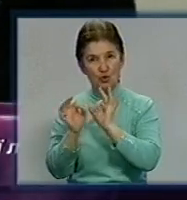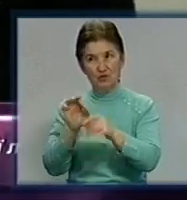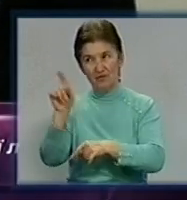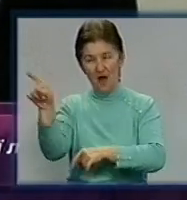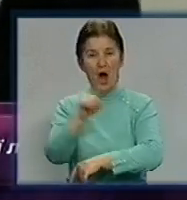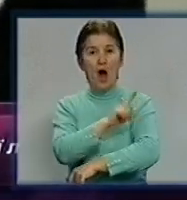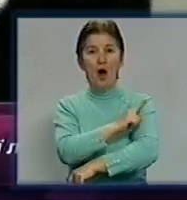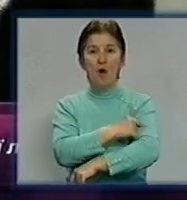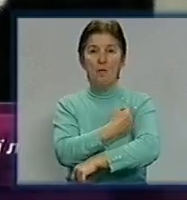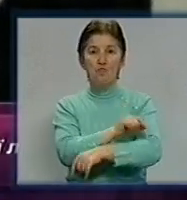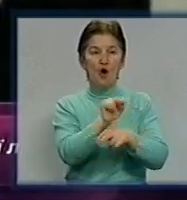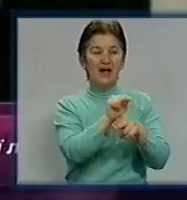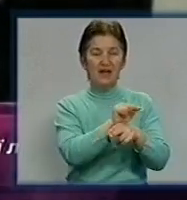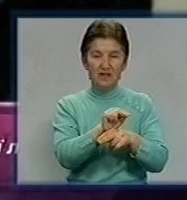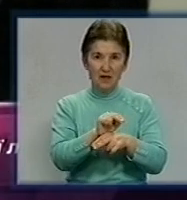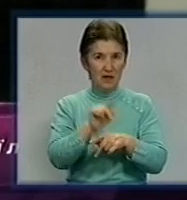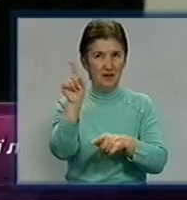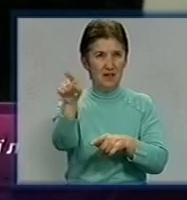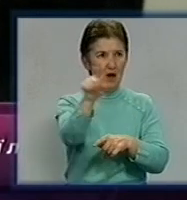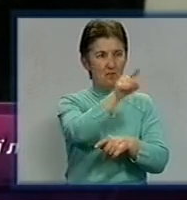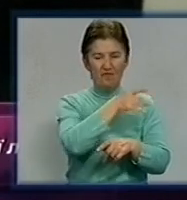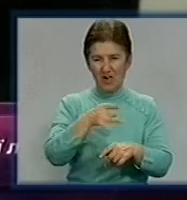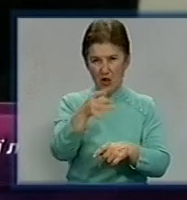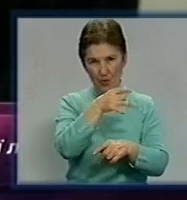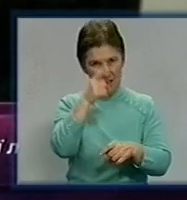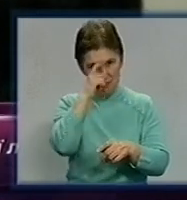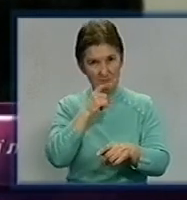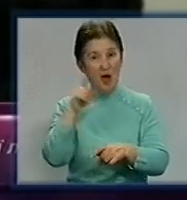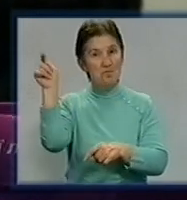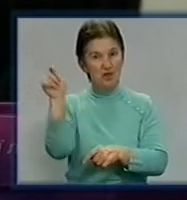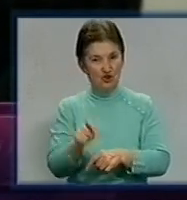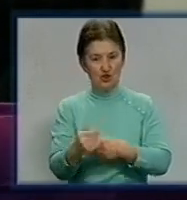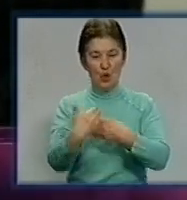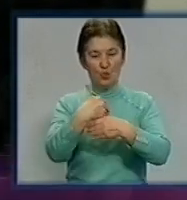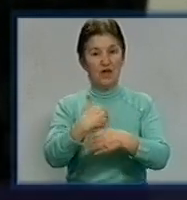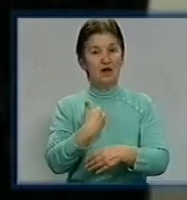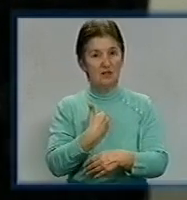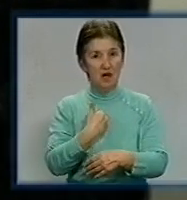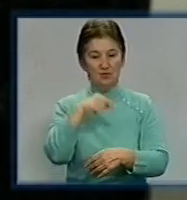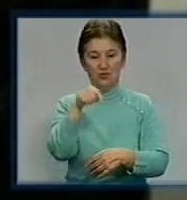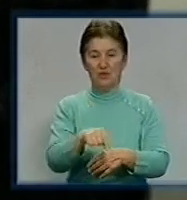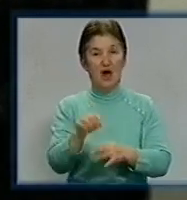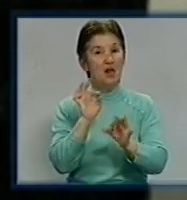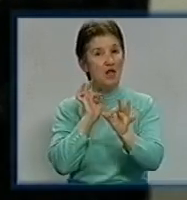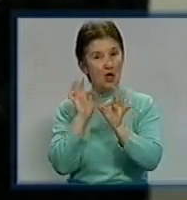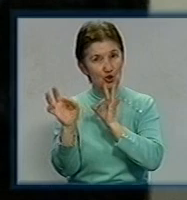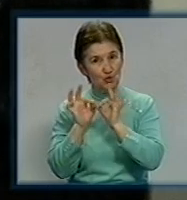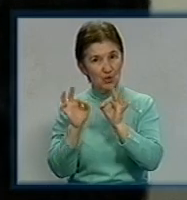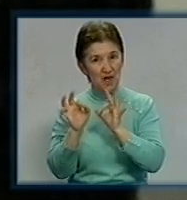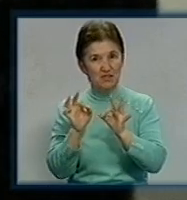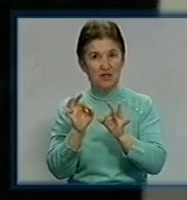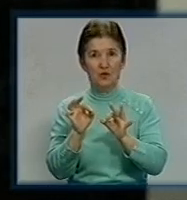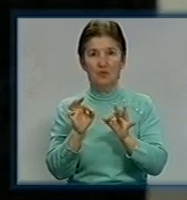незрозумілі в районах, приїжджають до нас на консультації і через консультативні